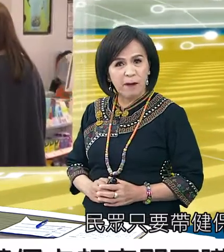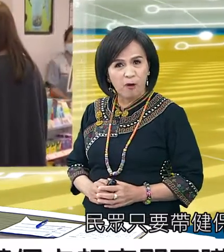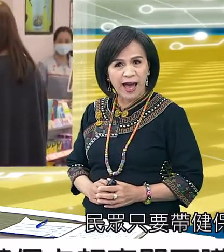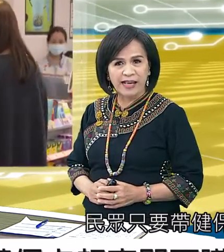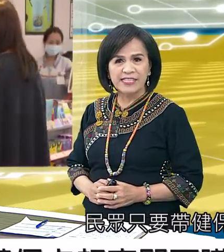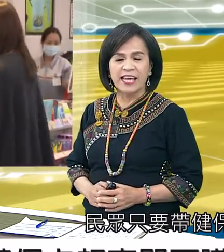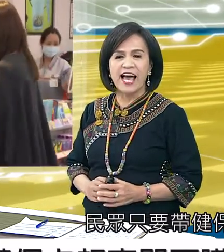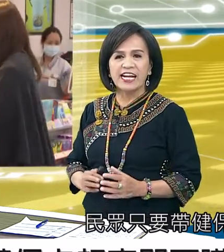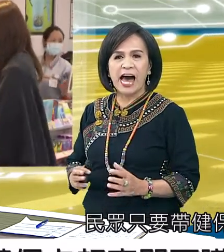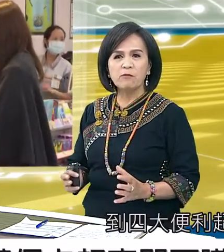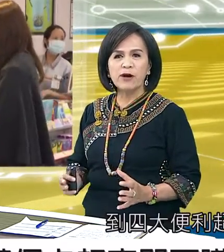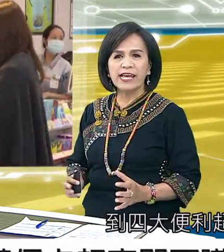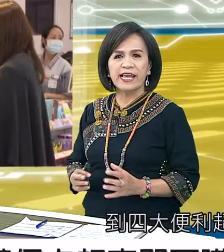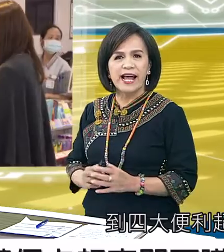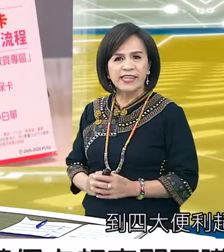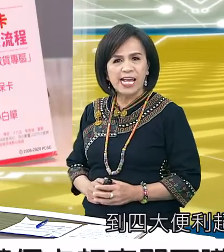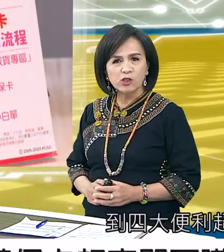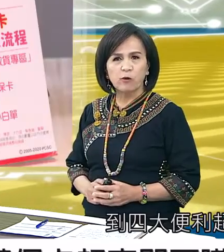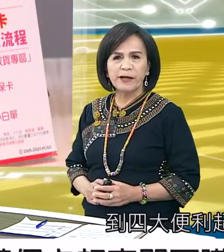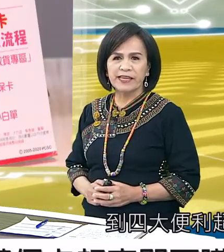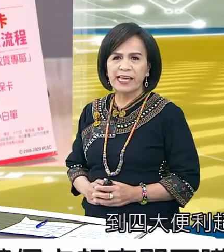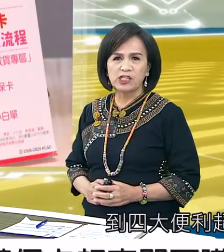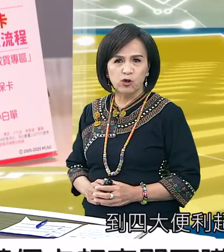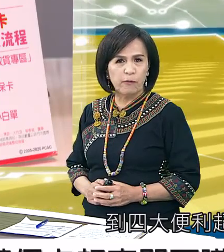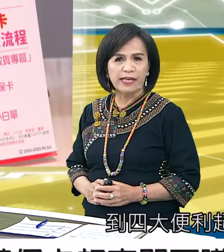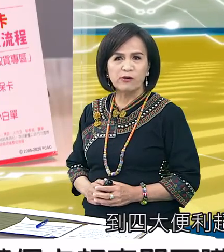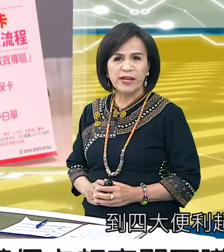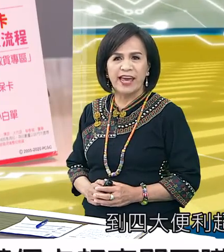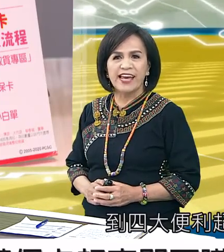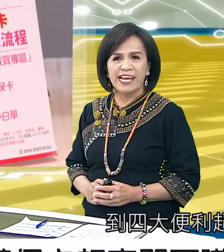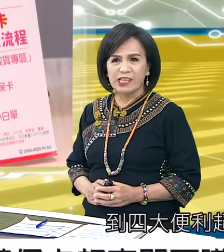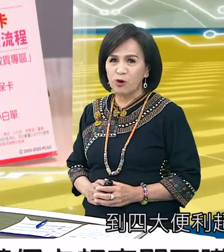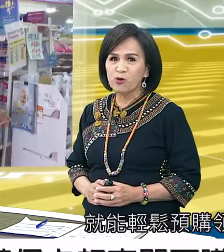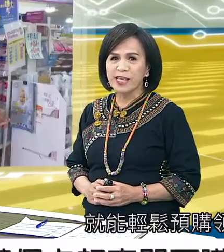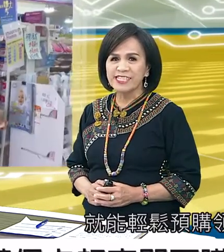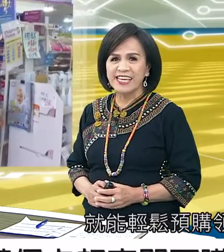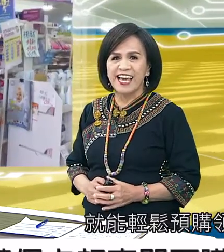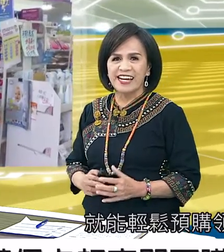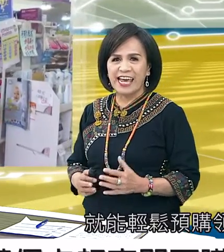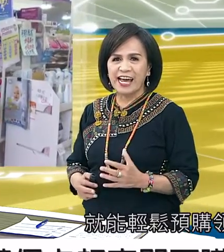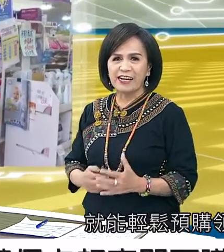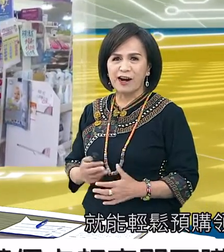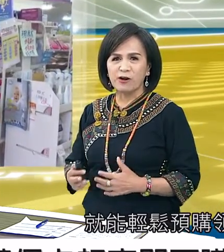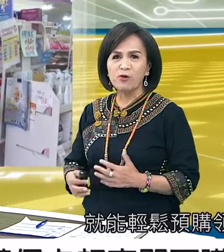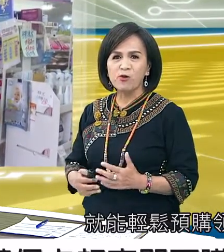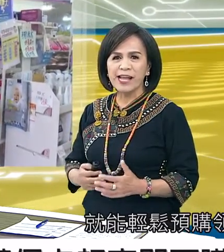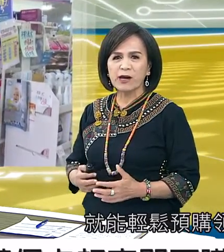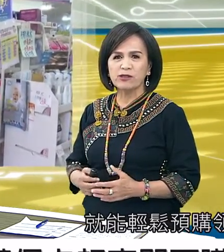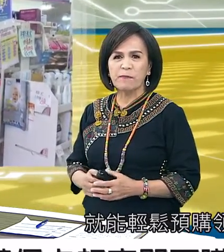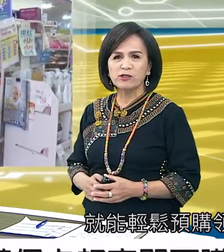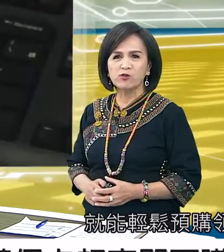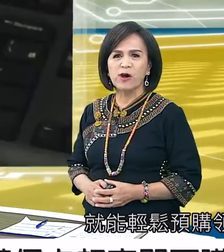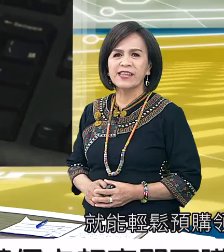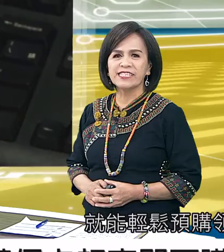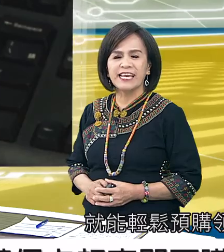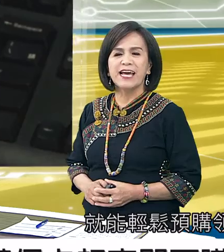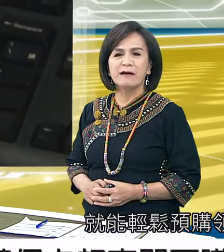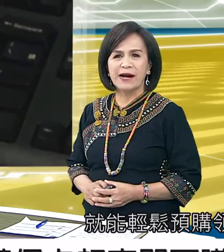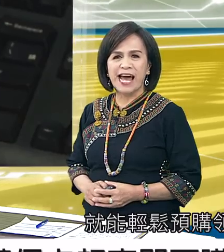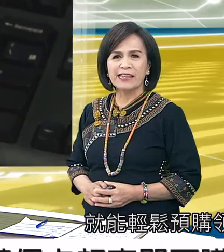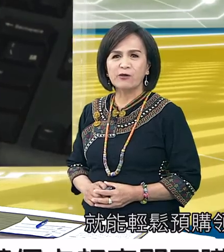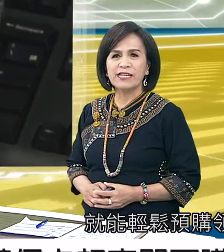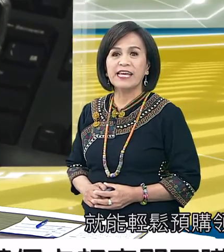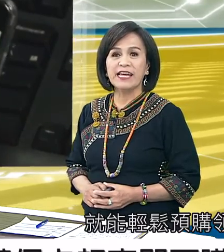takura chien pao ka si. Lamo kaki taiso pat kaki siobay kikuine. Iduru ta si lakara ruka takur tapatso mungan ta